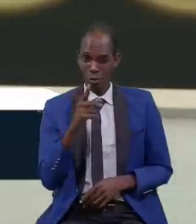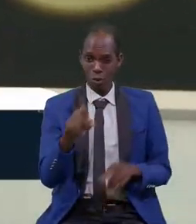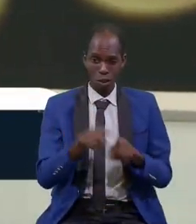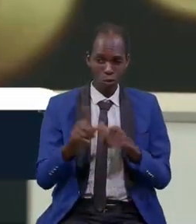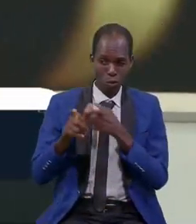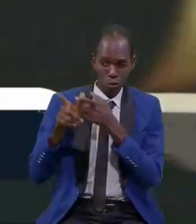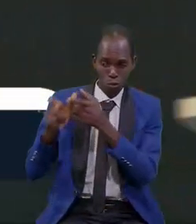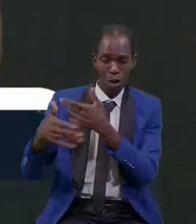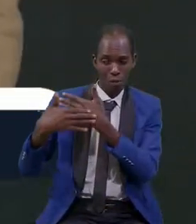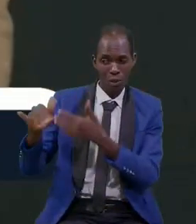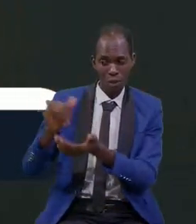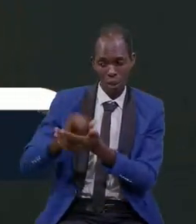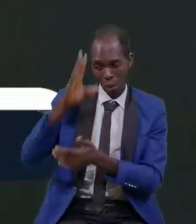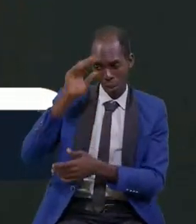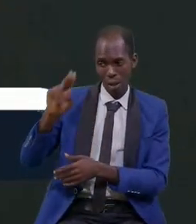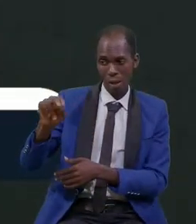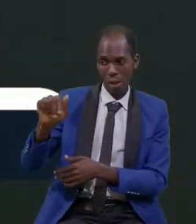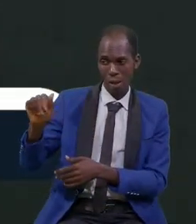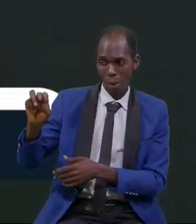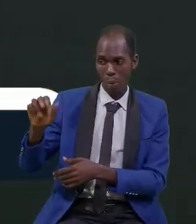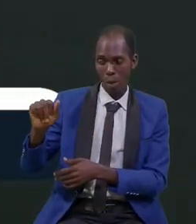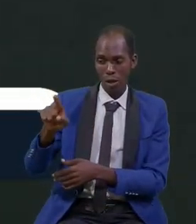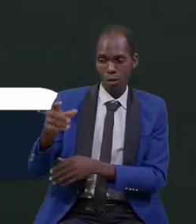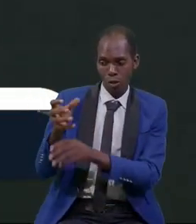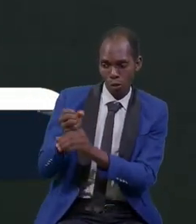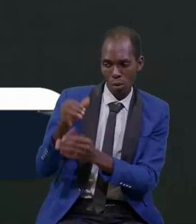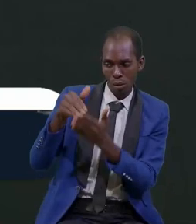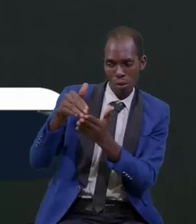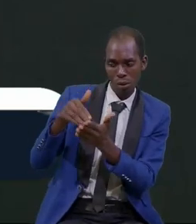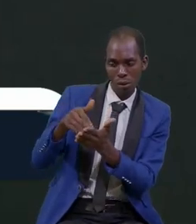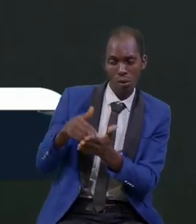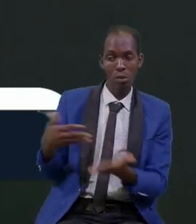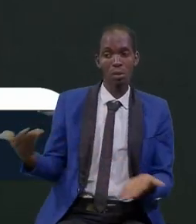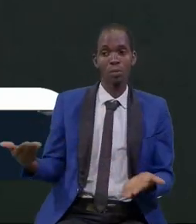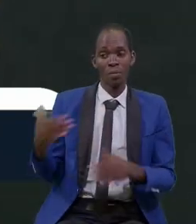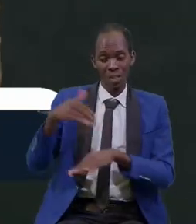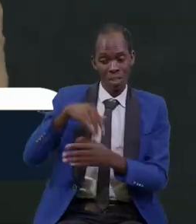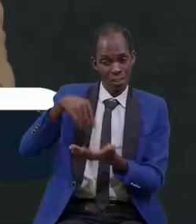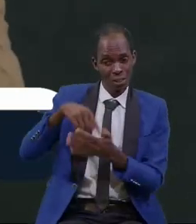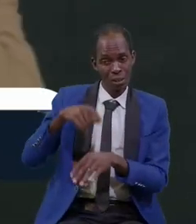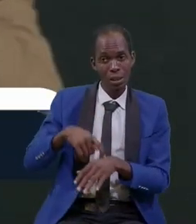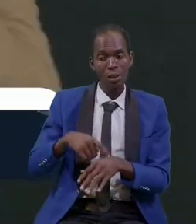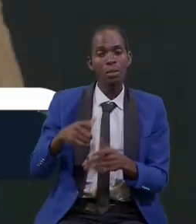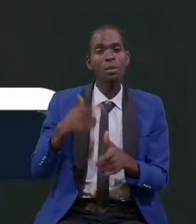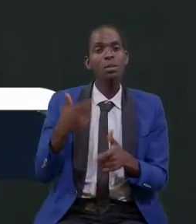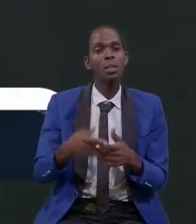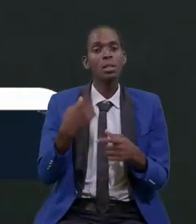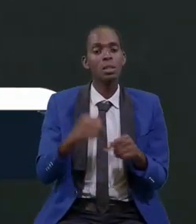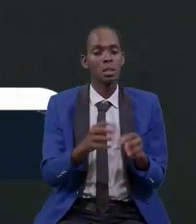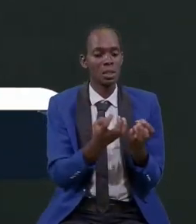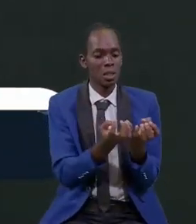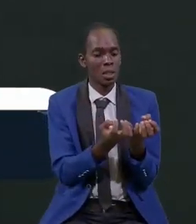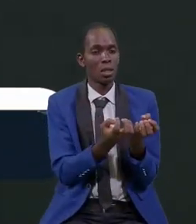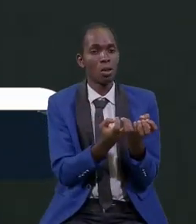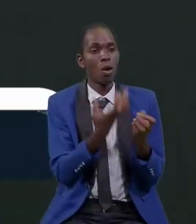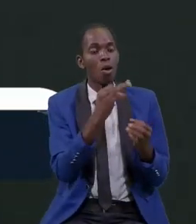courais après cette personne et tu as pris ces choses? C'est un moment pareil et la lèpre de la